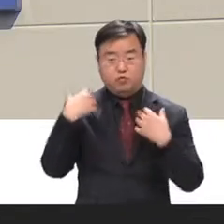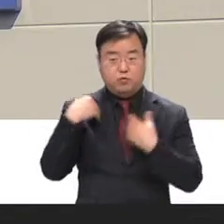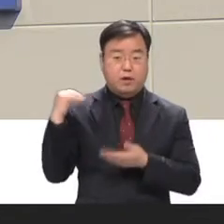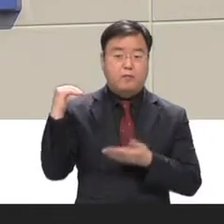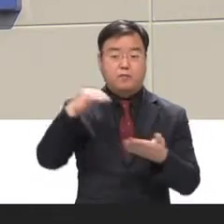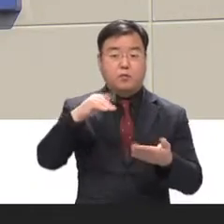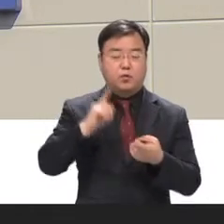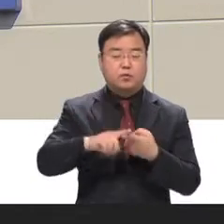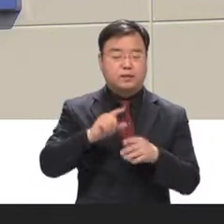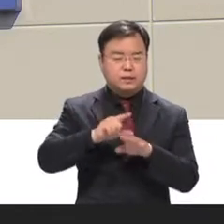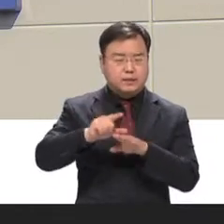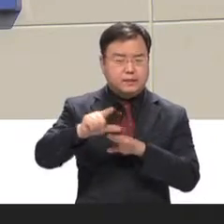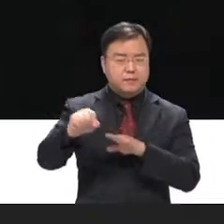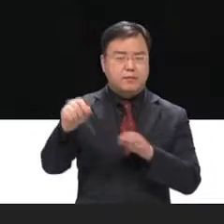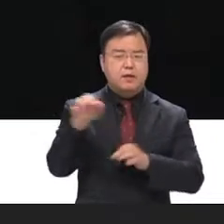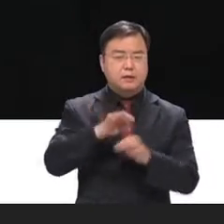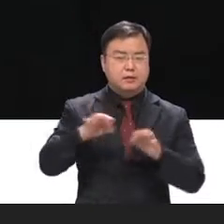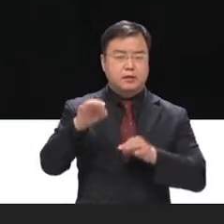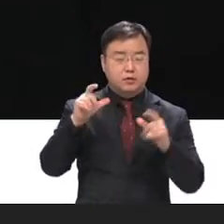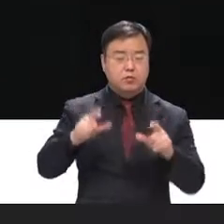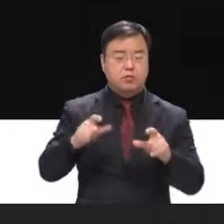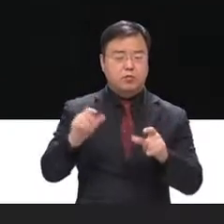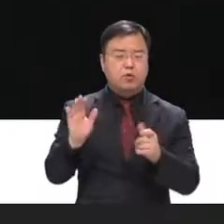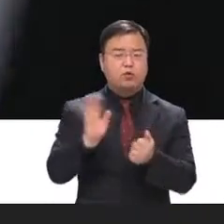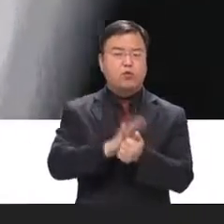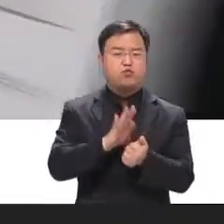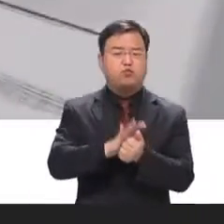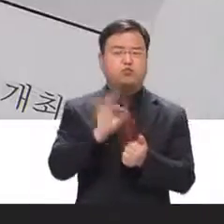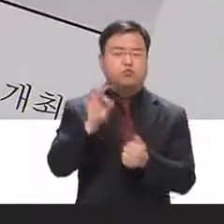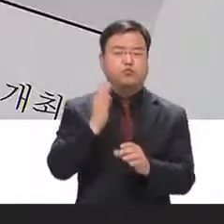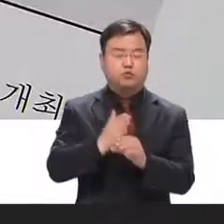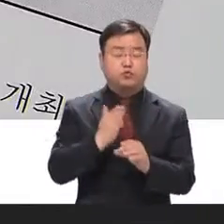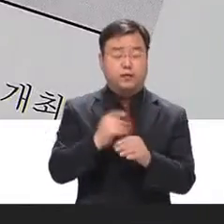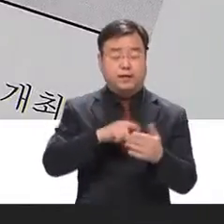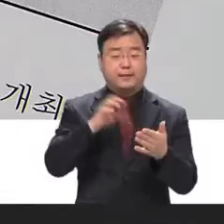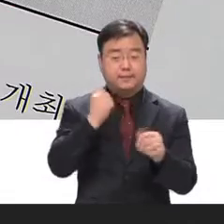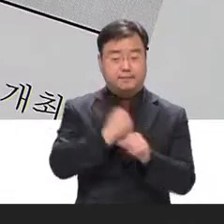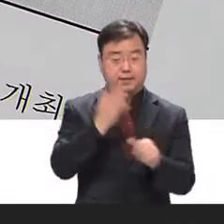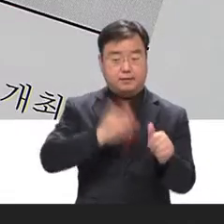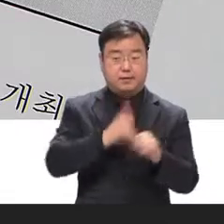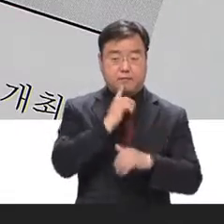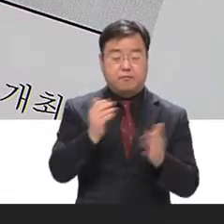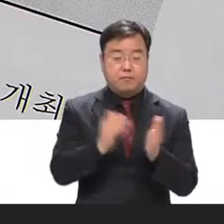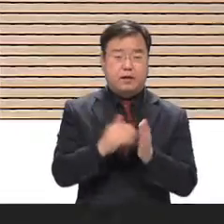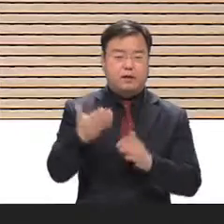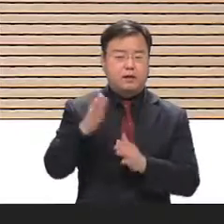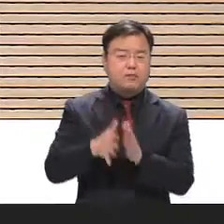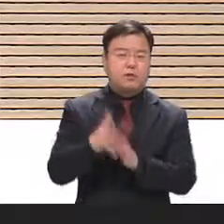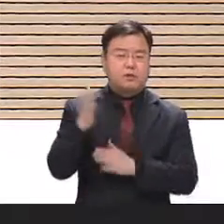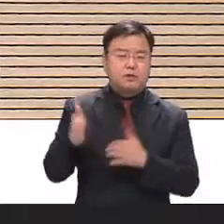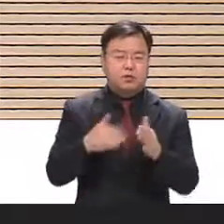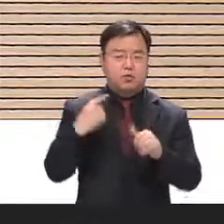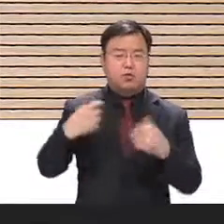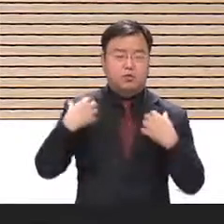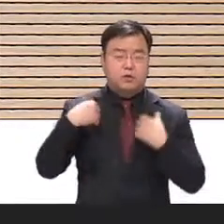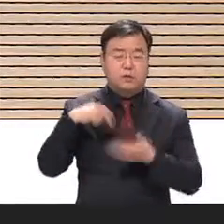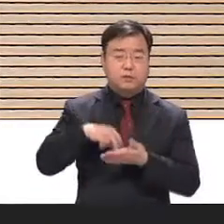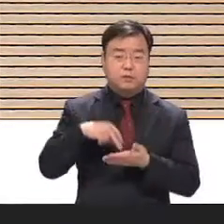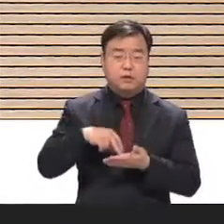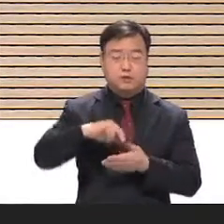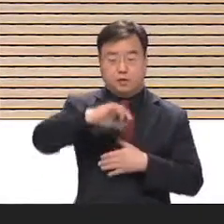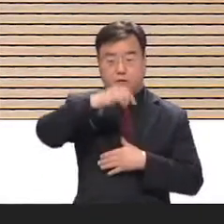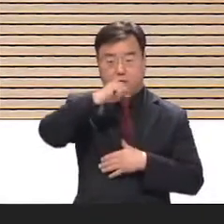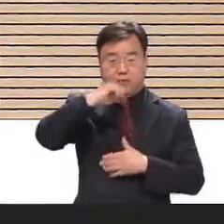교부금 에서 지자체가 부담하도록 했기 때문인데요 시도교육청 입장에서는 수입이 정해진 상황에서 정부 정책